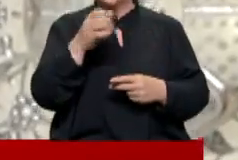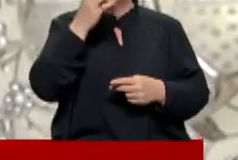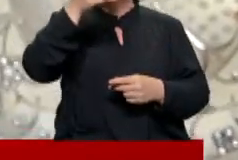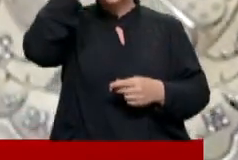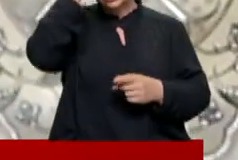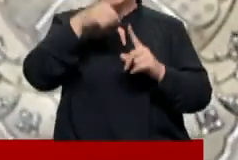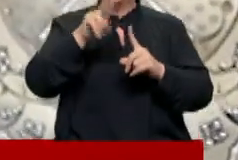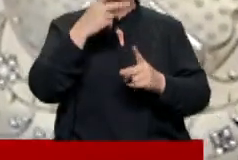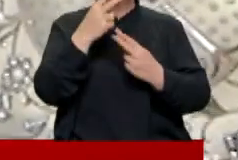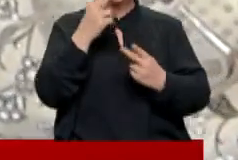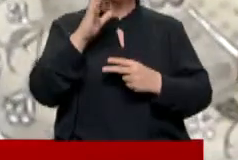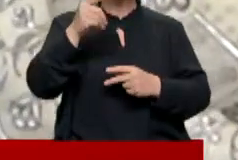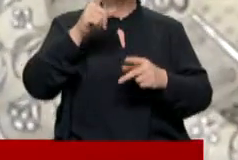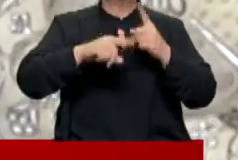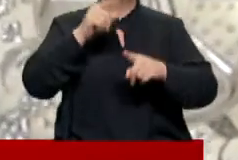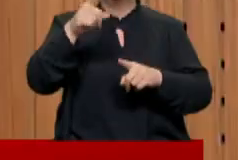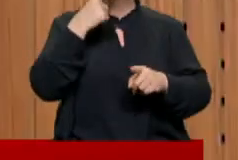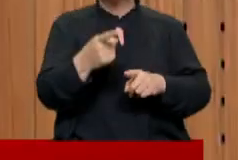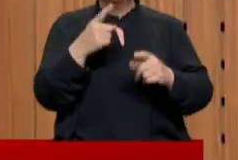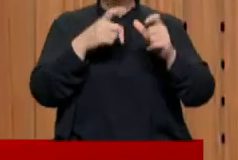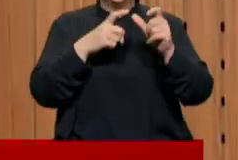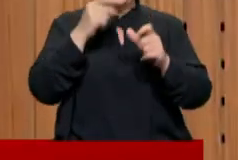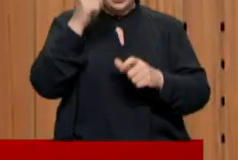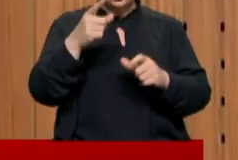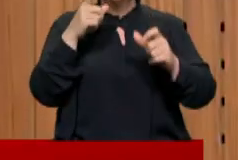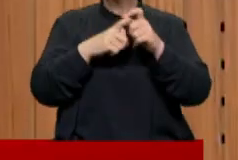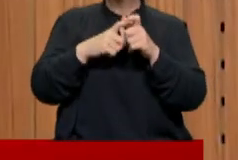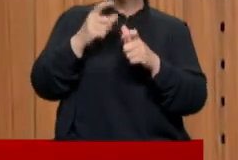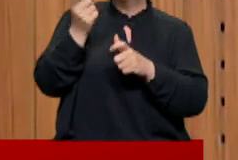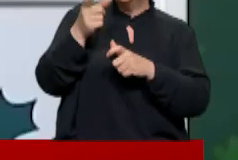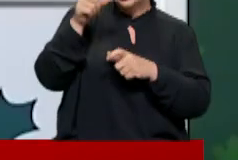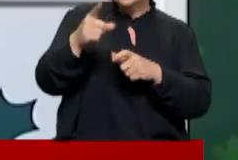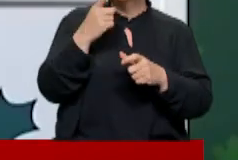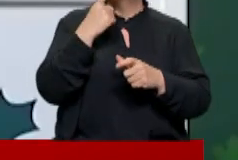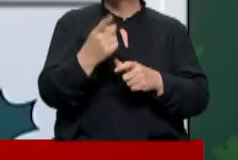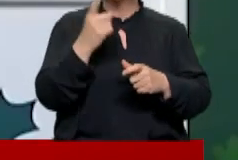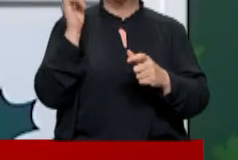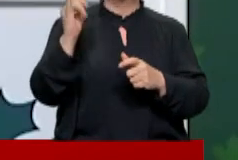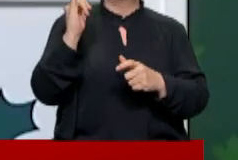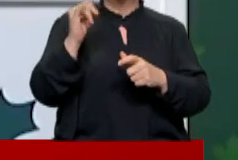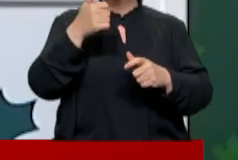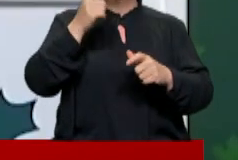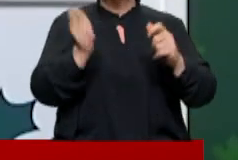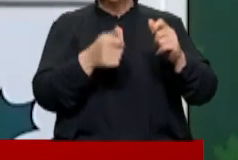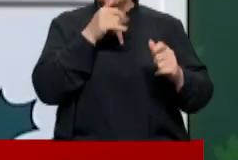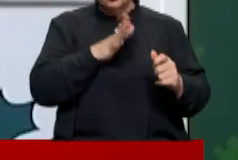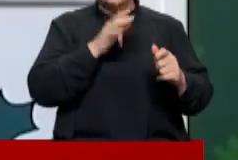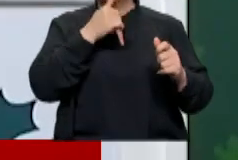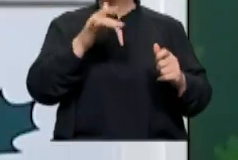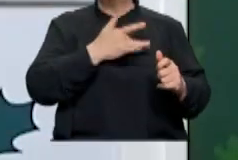Habertürk televizyonunda konuşan Gelecek Partisi sözcüsü Serkan Özcan Gültekin Uysal'ın sözlerini eleştirdi. Davutoğlu ve Babacan'sa